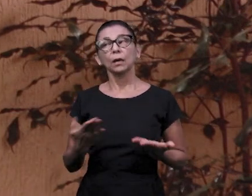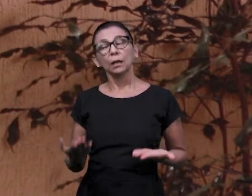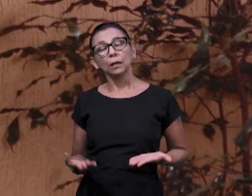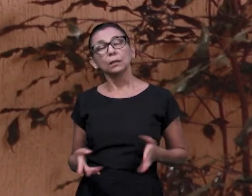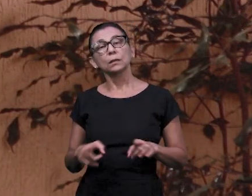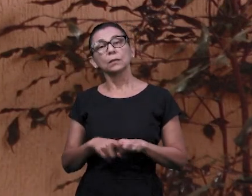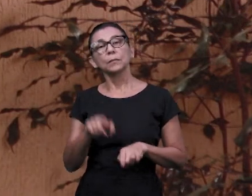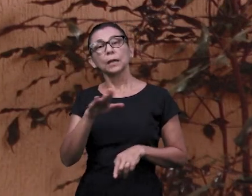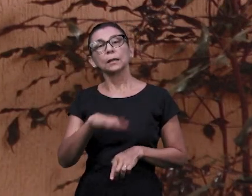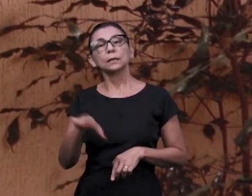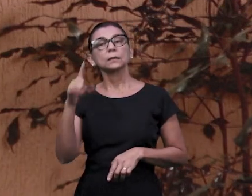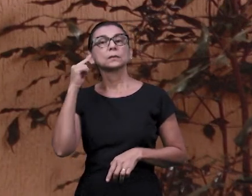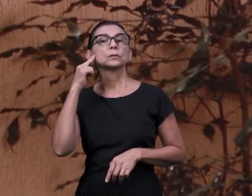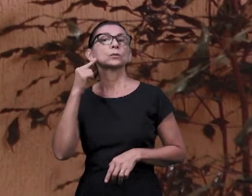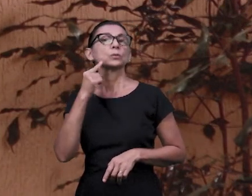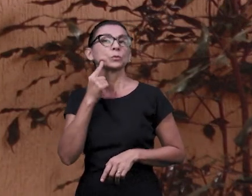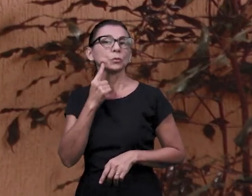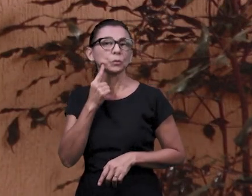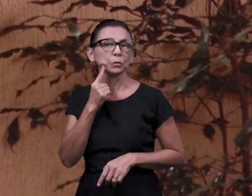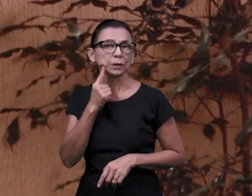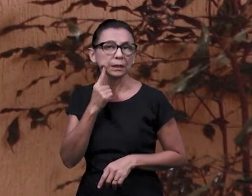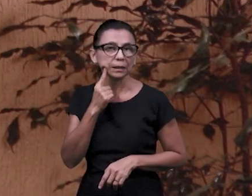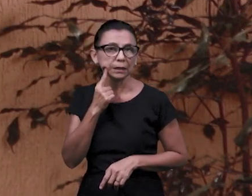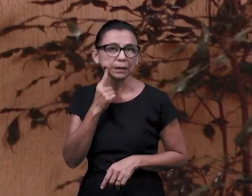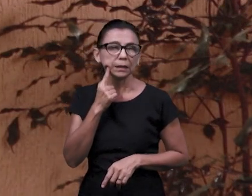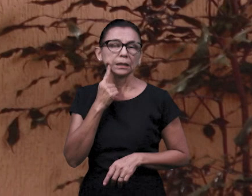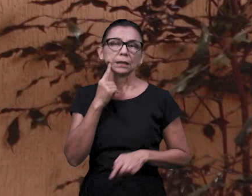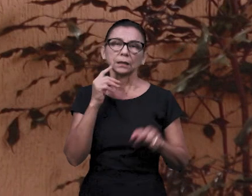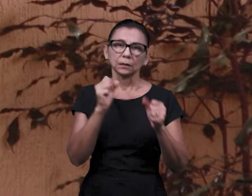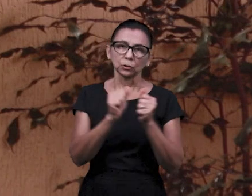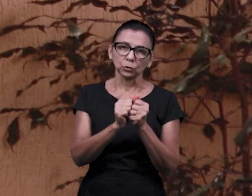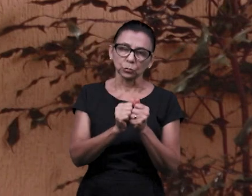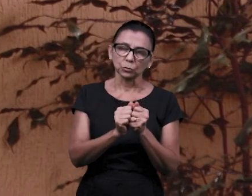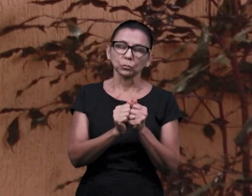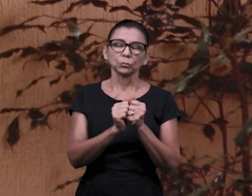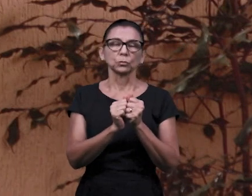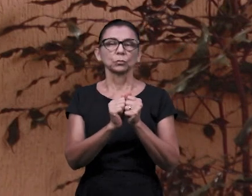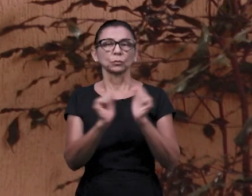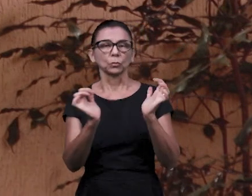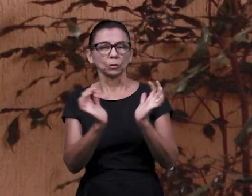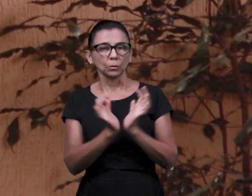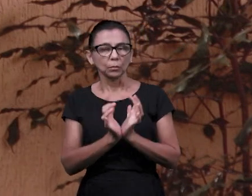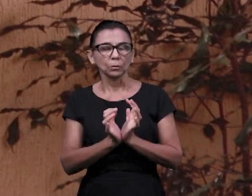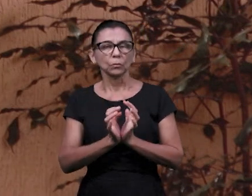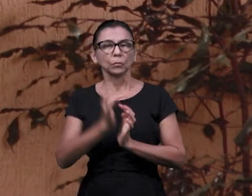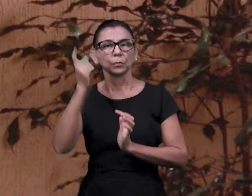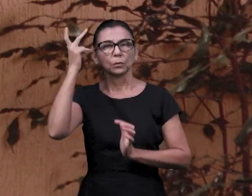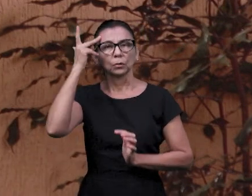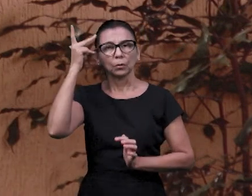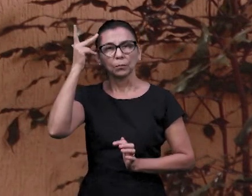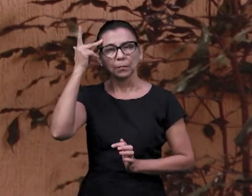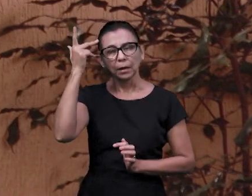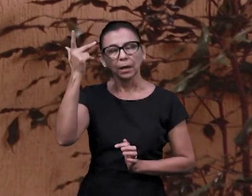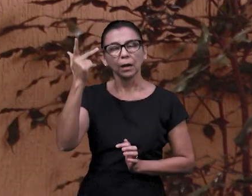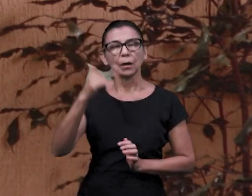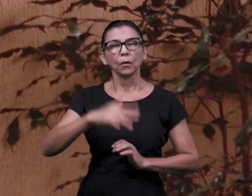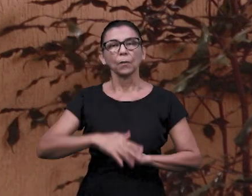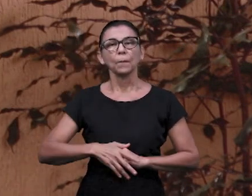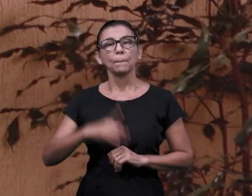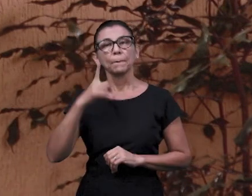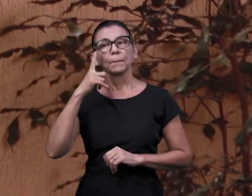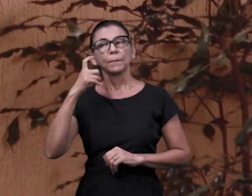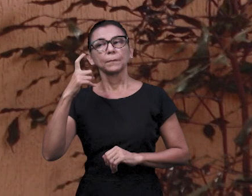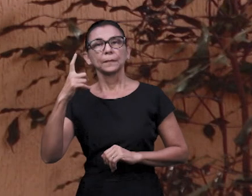qui est sourde. Même qu'elle participe avec la classe avec tous, en utilisant un interprète, il est intéressant qu'elle puisse